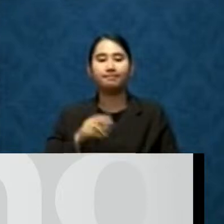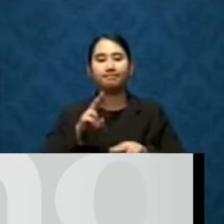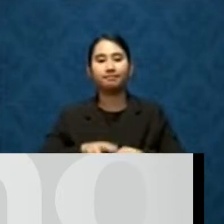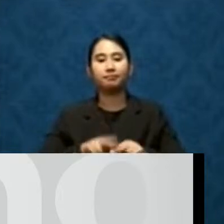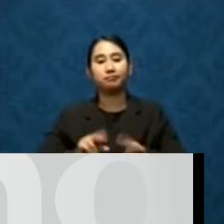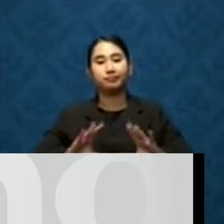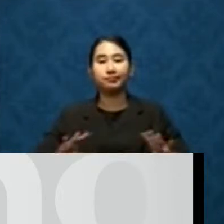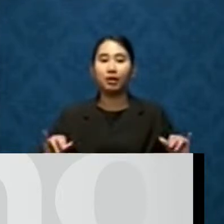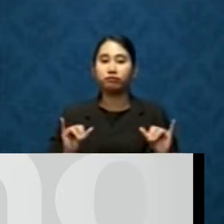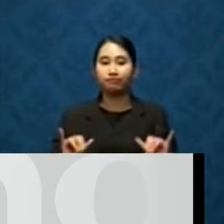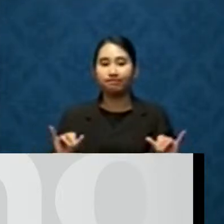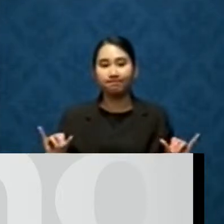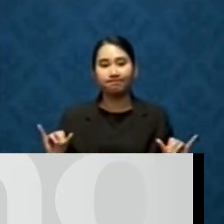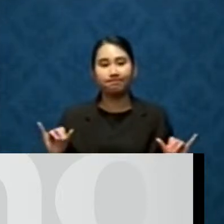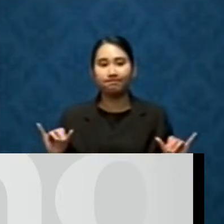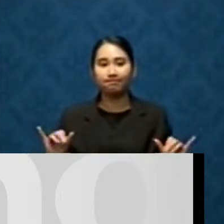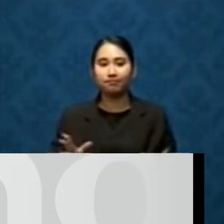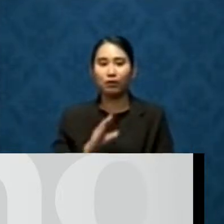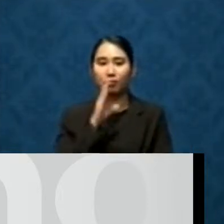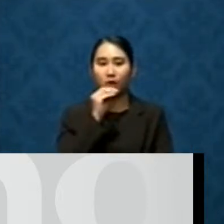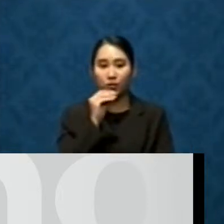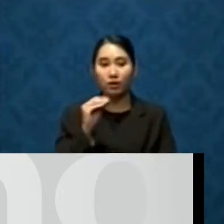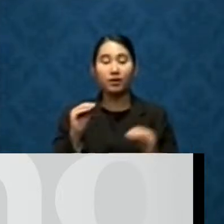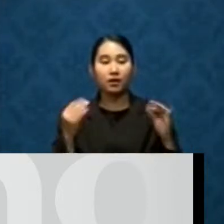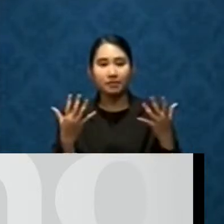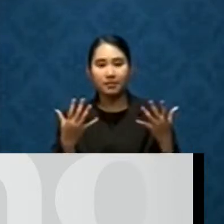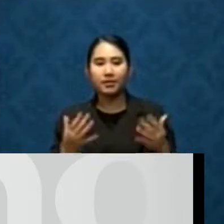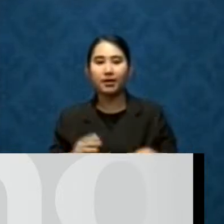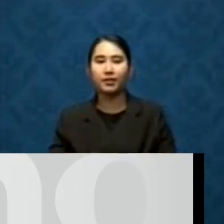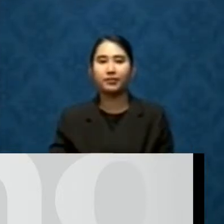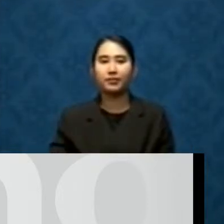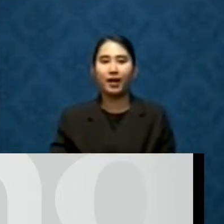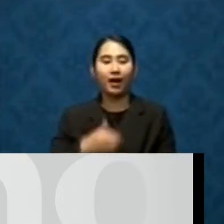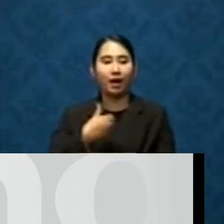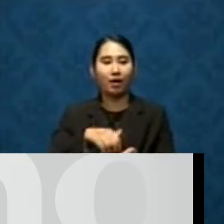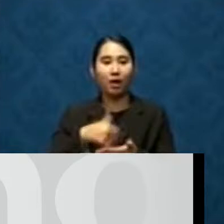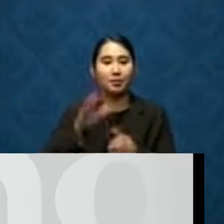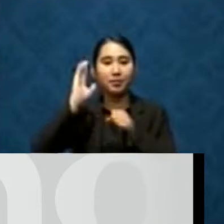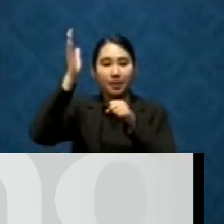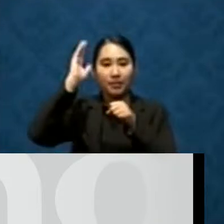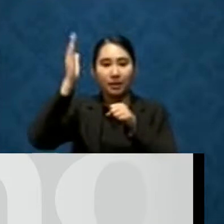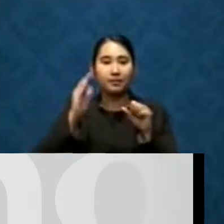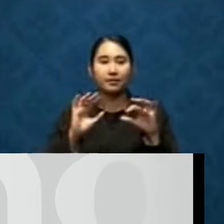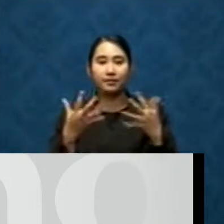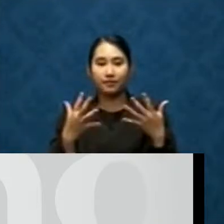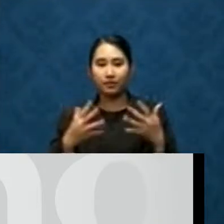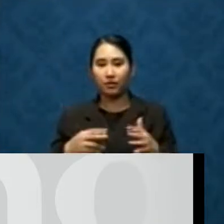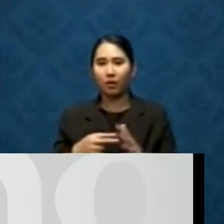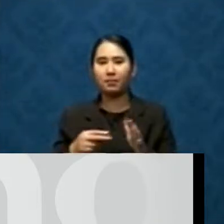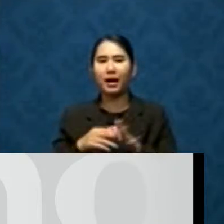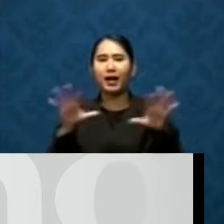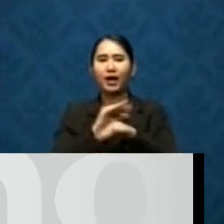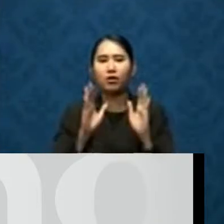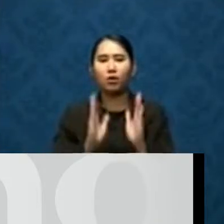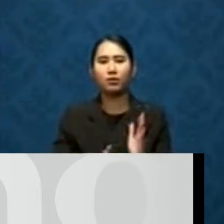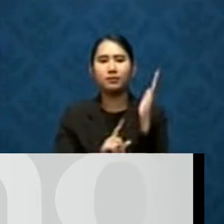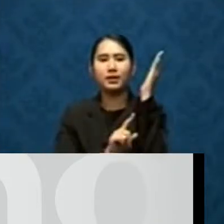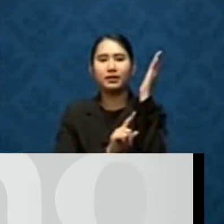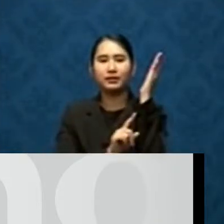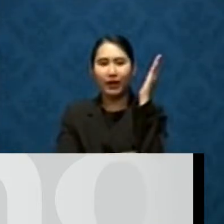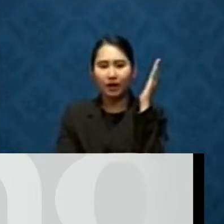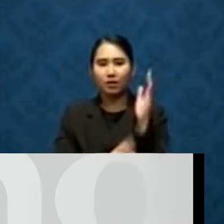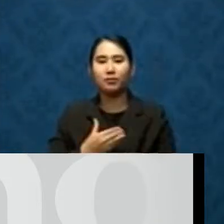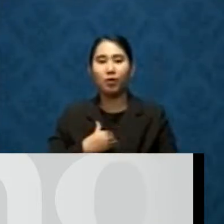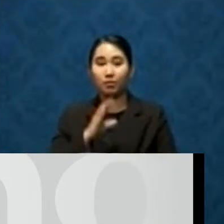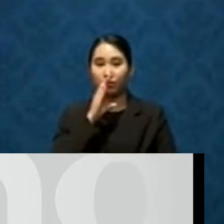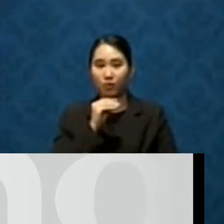เฉยโดยไม่มาพูดมากล่าวไม่ประกาศให้ชาวโลกรับรู้ก็เหมือนกับคนเมืองตังนะท่านประธานผมก็ต้องพูดสัก